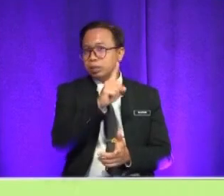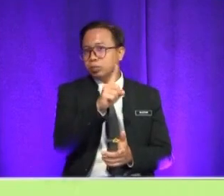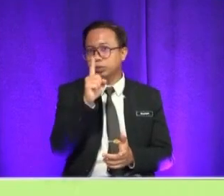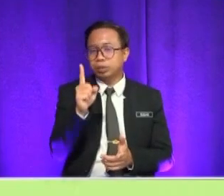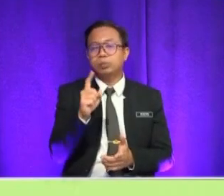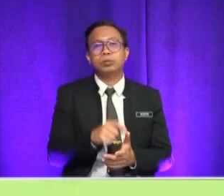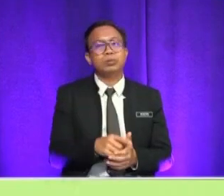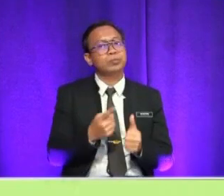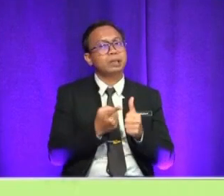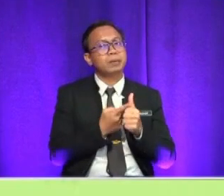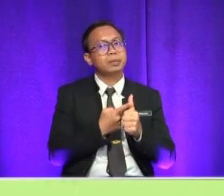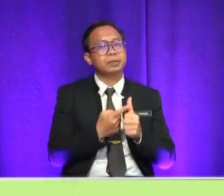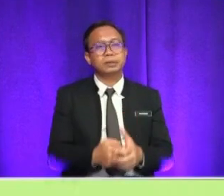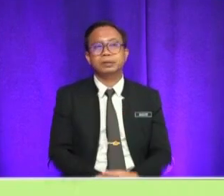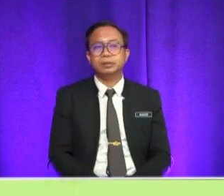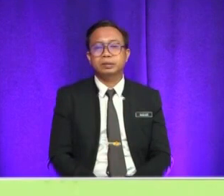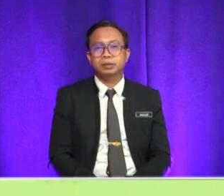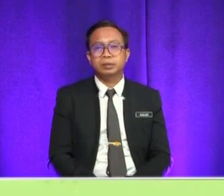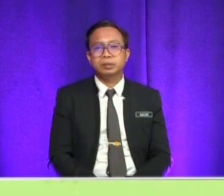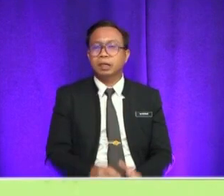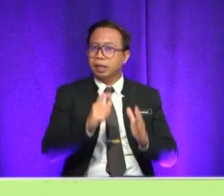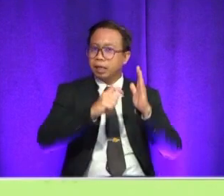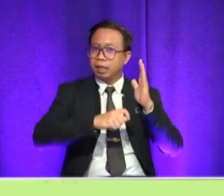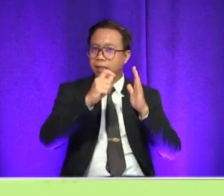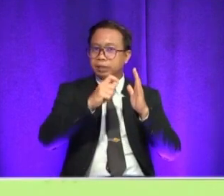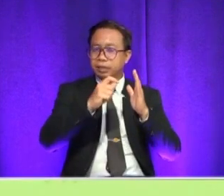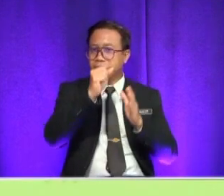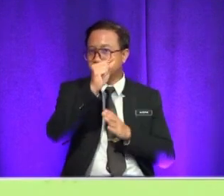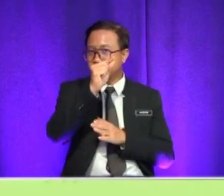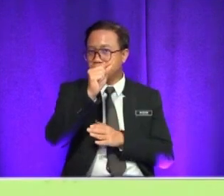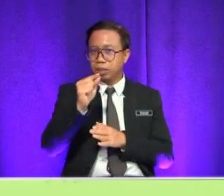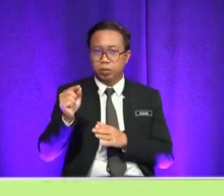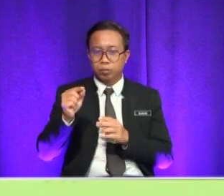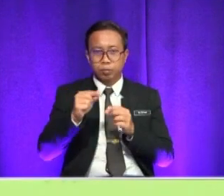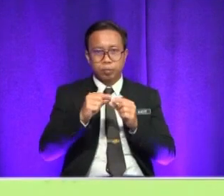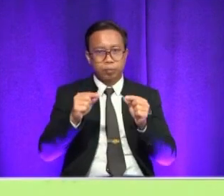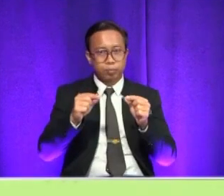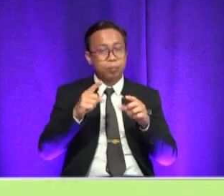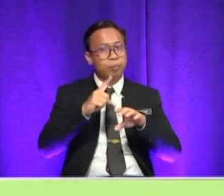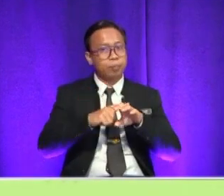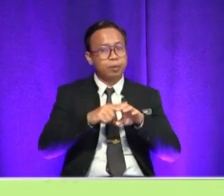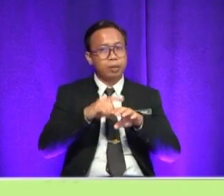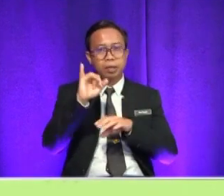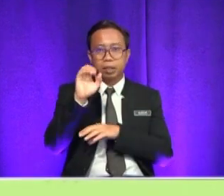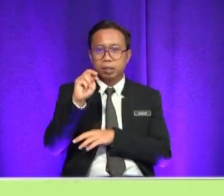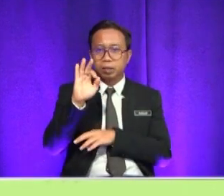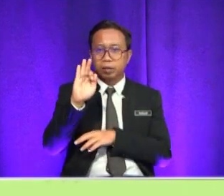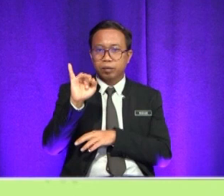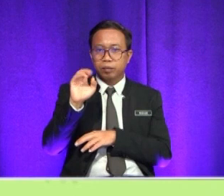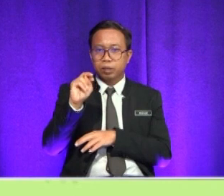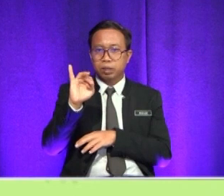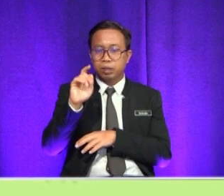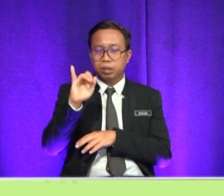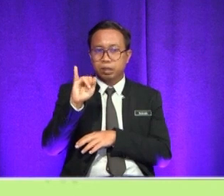persatu. Yang pertama, okey, laraskan jarum penunjuk pada kedudukan infinity. Jadi dekat sini kalau murid